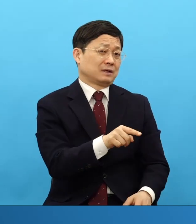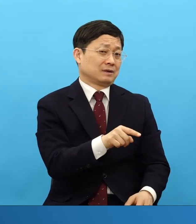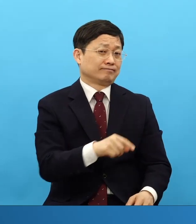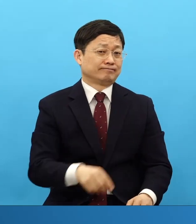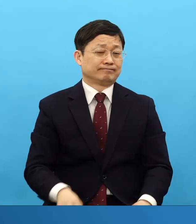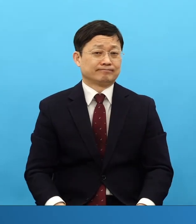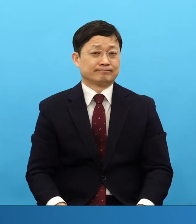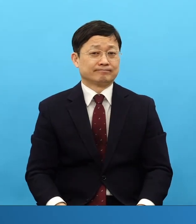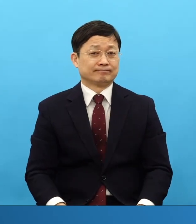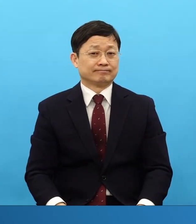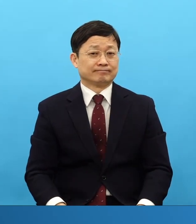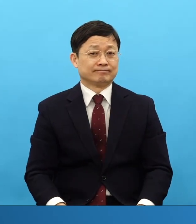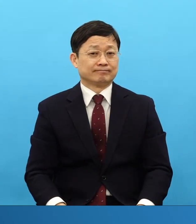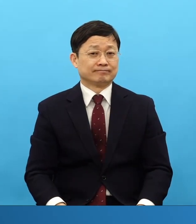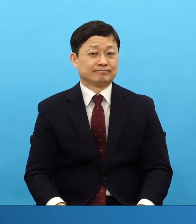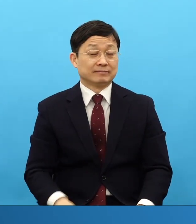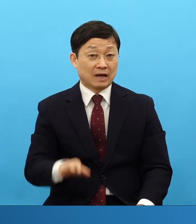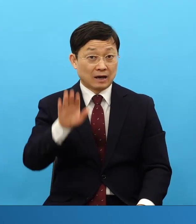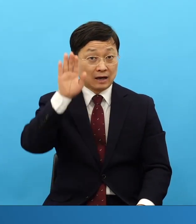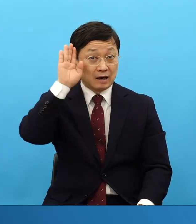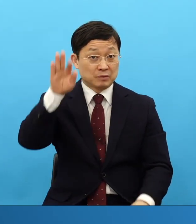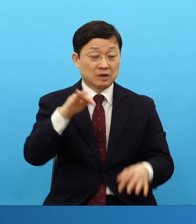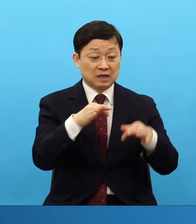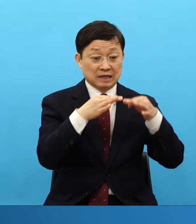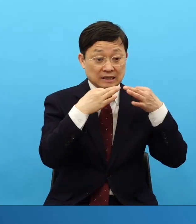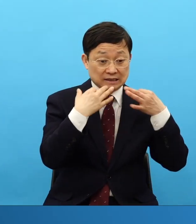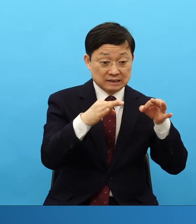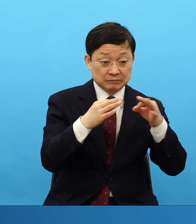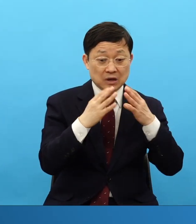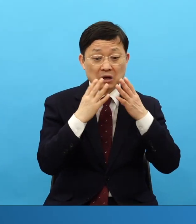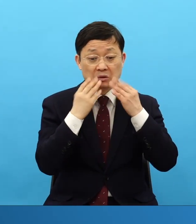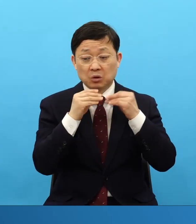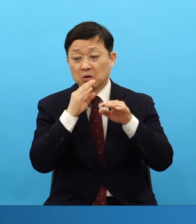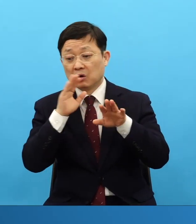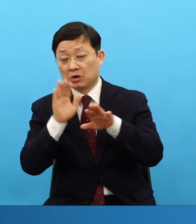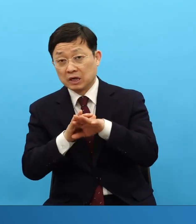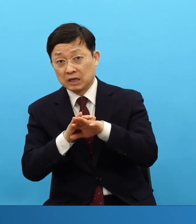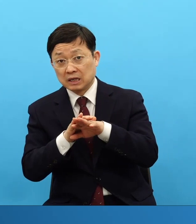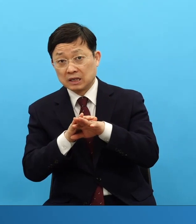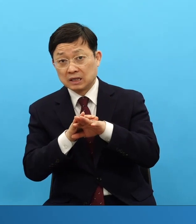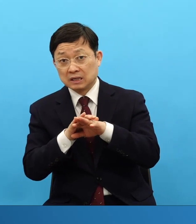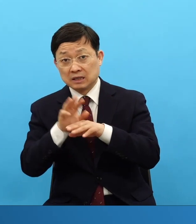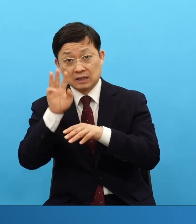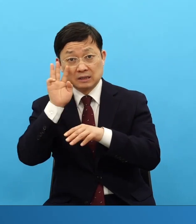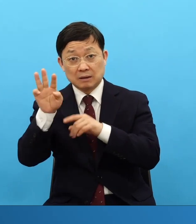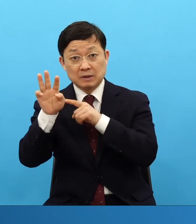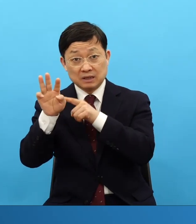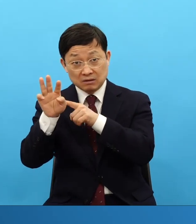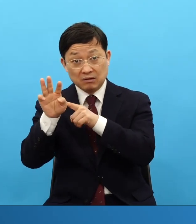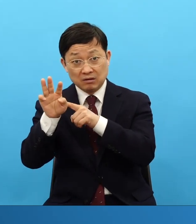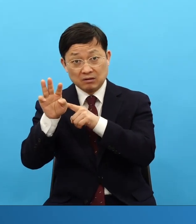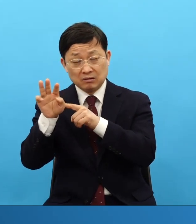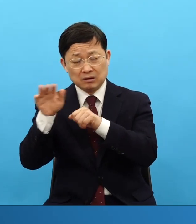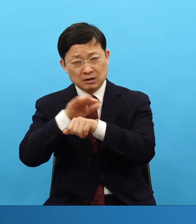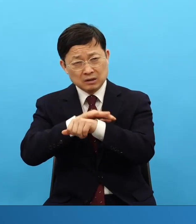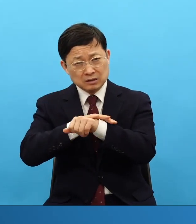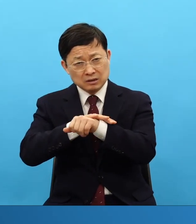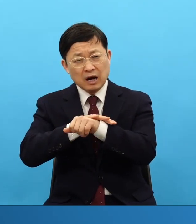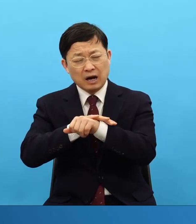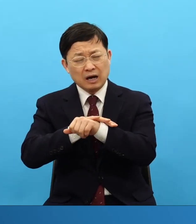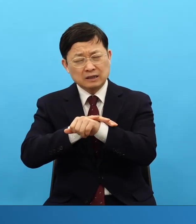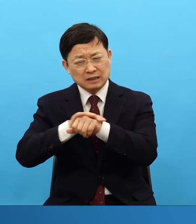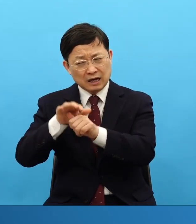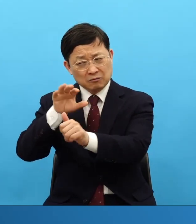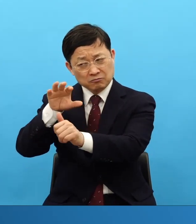말은 아이들에게 지금 너무 다른 것 많이 들어가고 있으니까 각인 제대로 시키자는 거예요. And so doing the 3-day weekend, other things